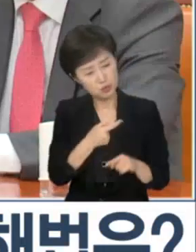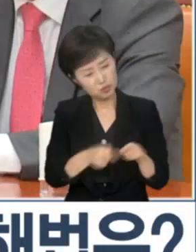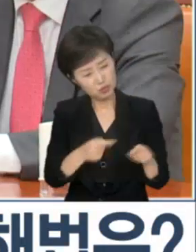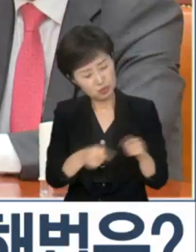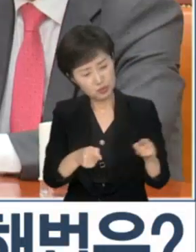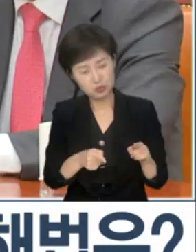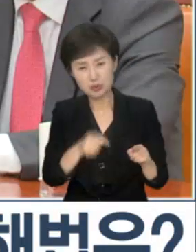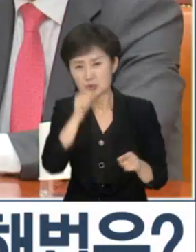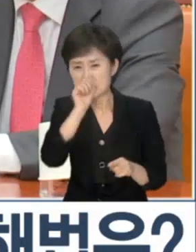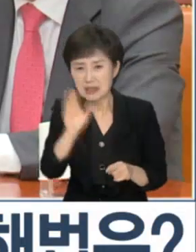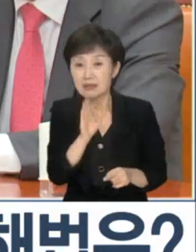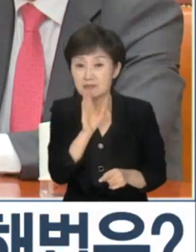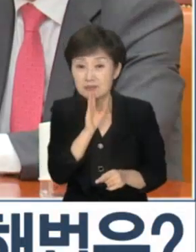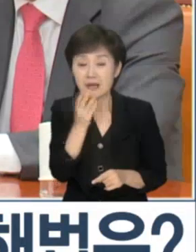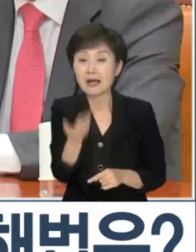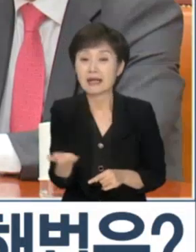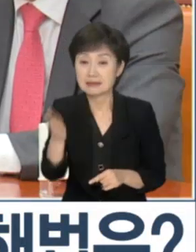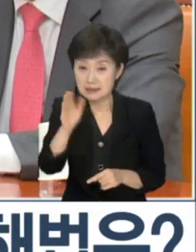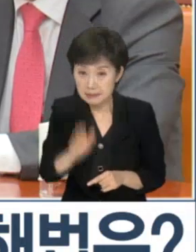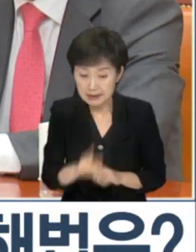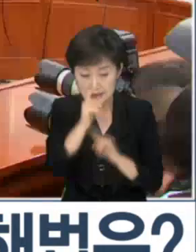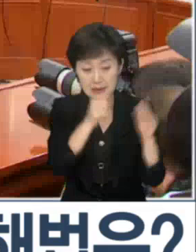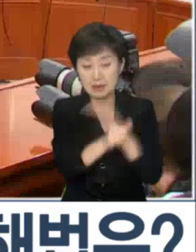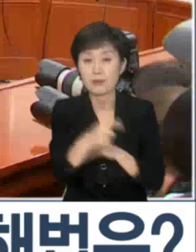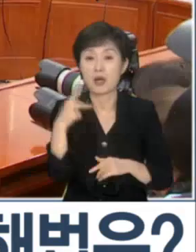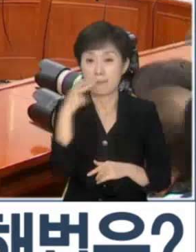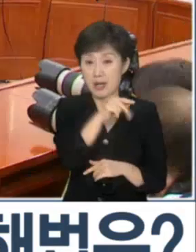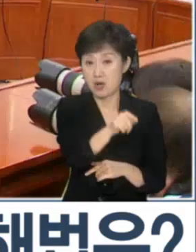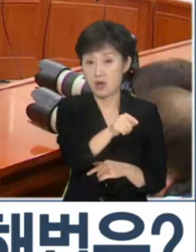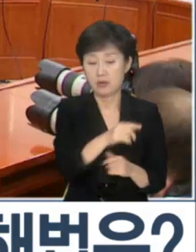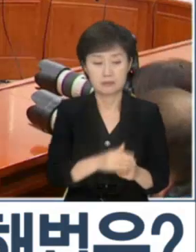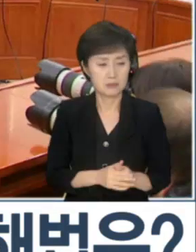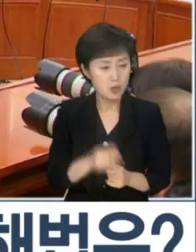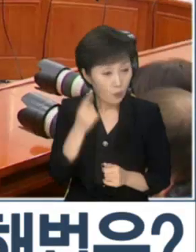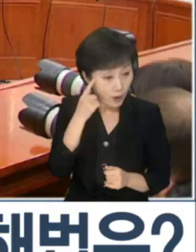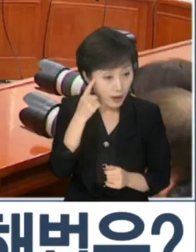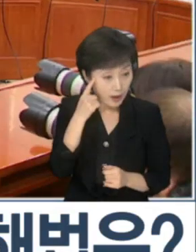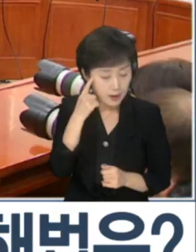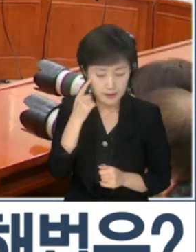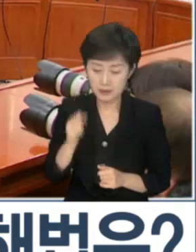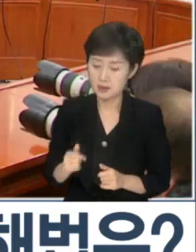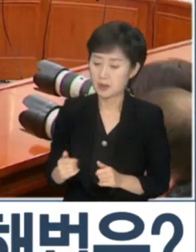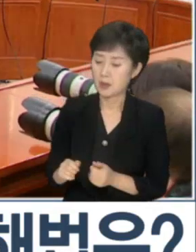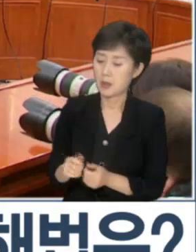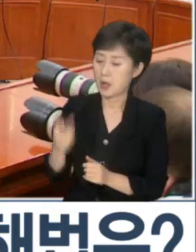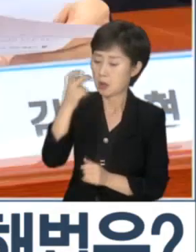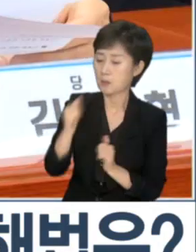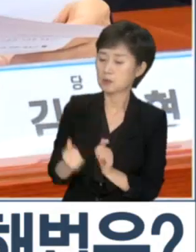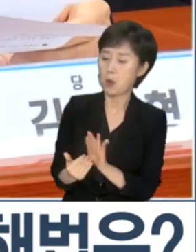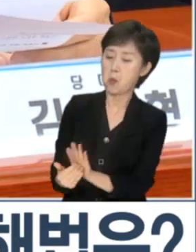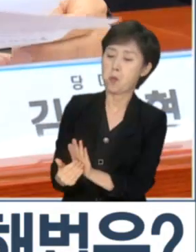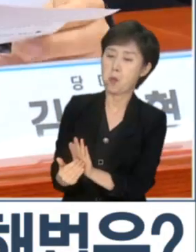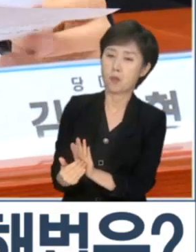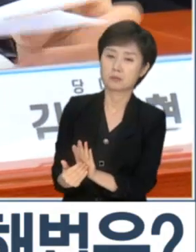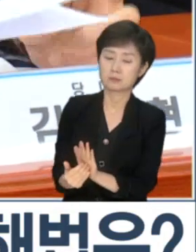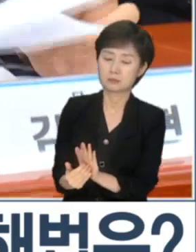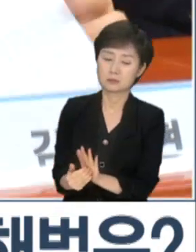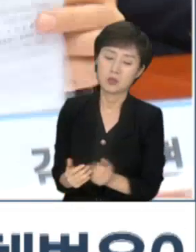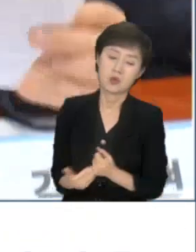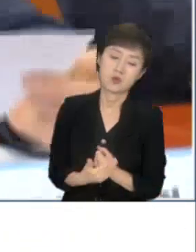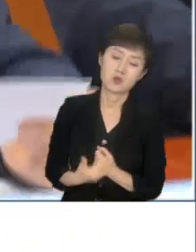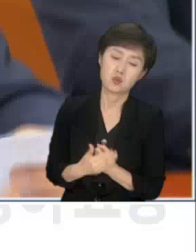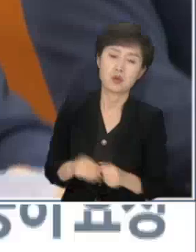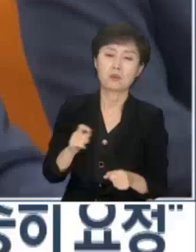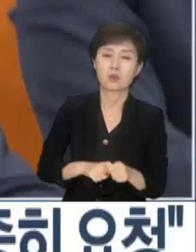죄송스럽기도 합니다만은 이재민 대표의 단식은 오로지 자신의 사법적 판단을 피하기 위한 수단에